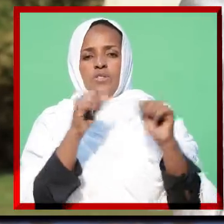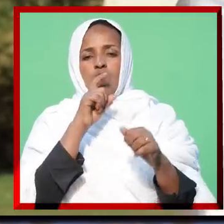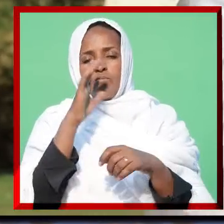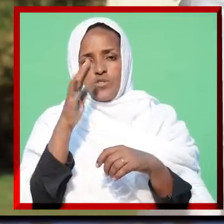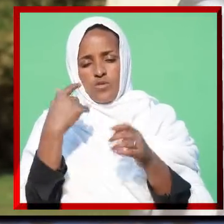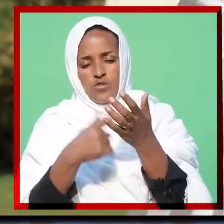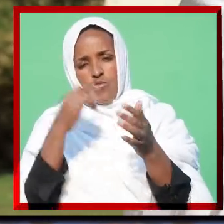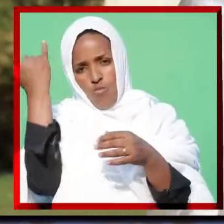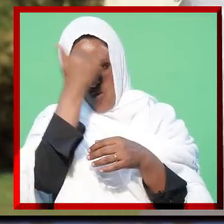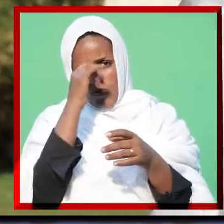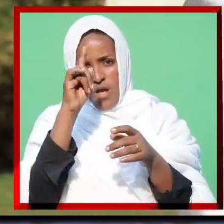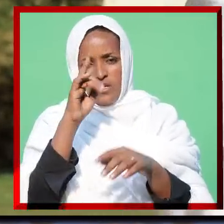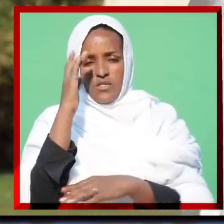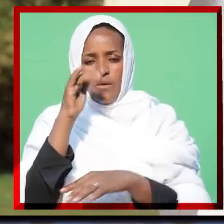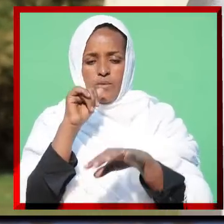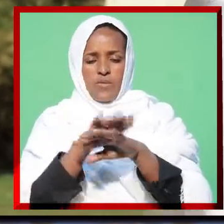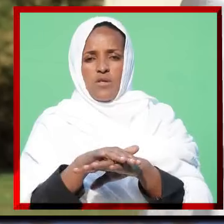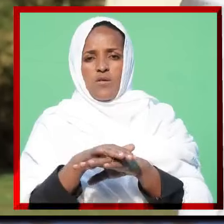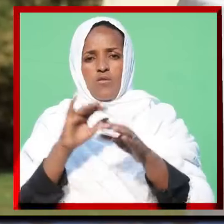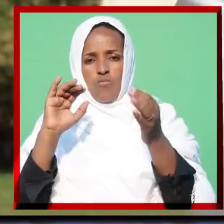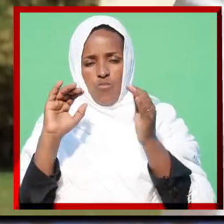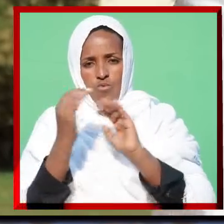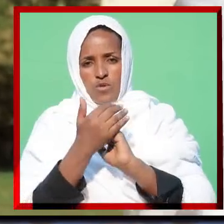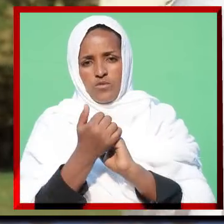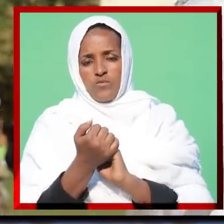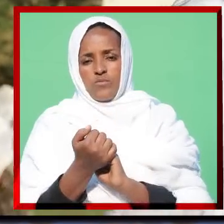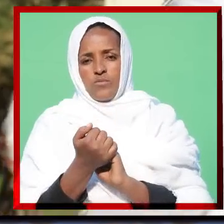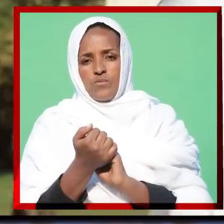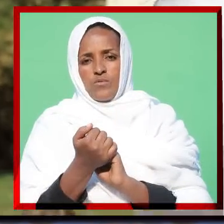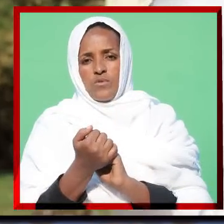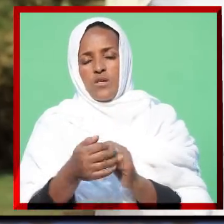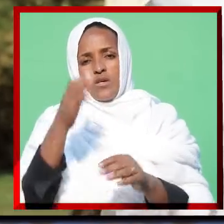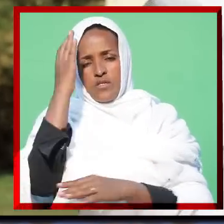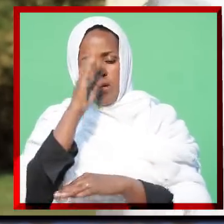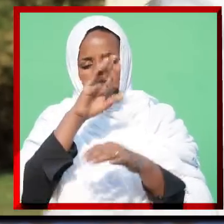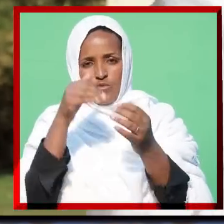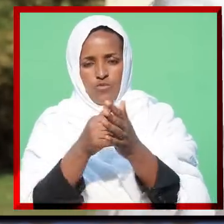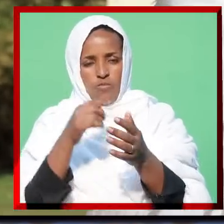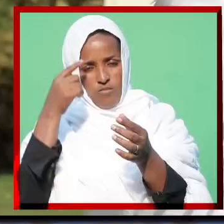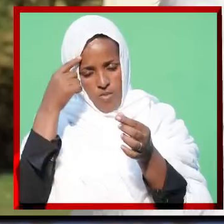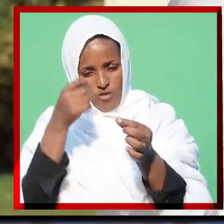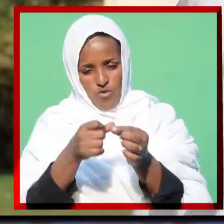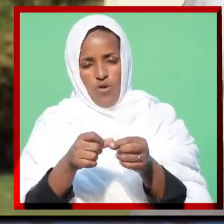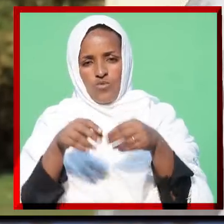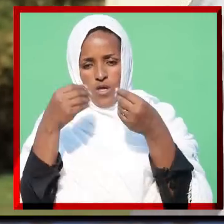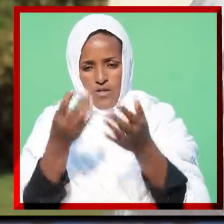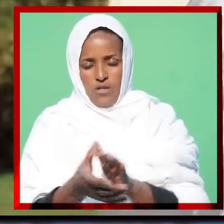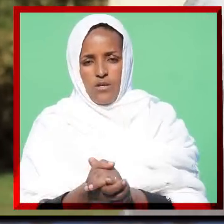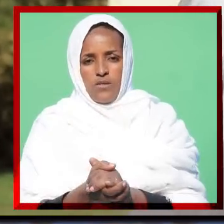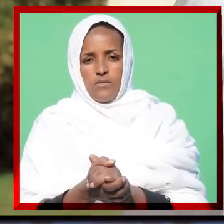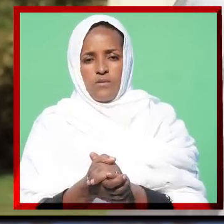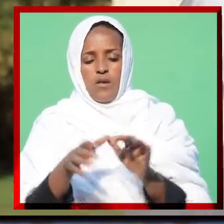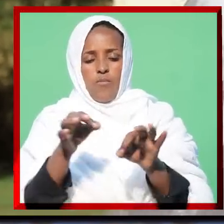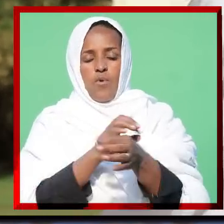የሚጣሉ ሁሉ ነው የሚመስላቸው እኮ እነዚህ ሞኞች ያንድ እግዚአብሔር መልክተኞች መሆናቸውን ረስተውታል። እግዚአብሔር ለሁላችን ማስተዋሉን